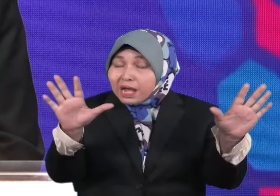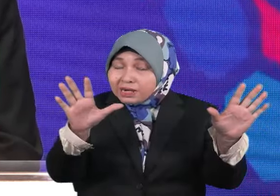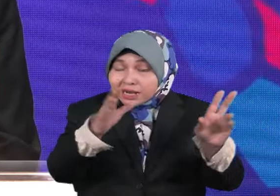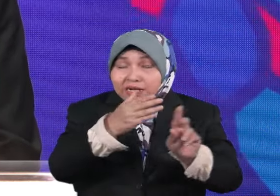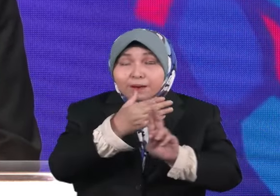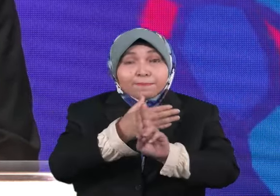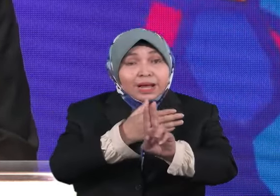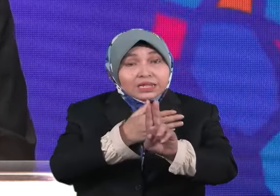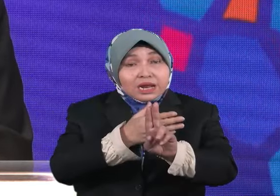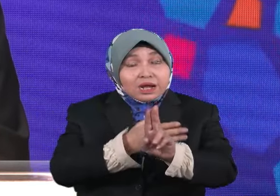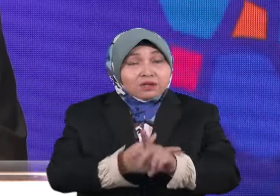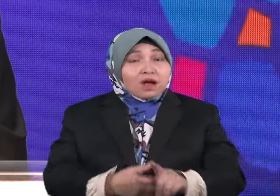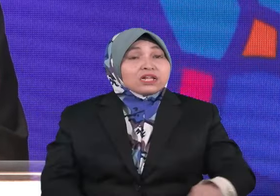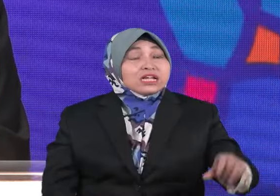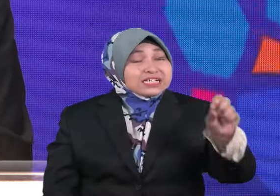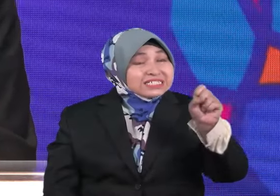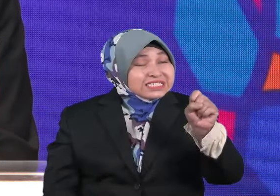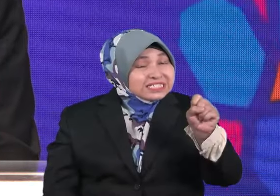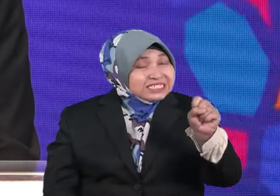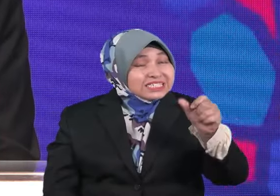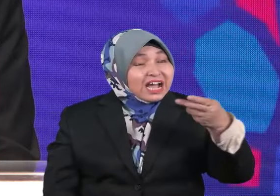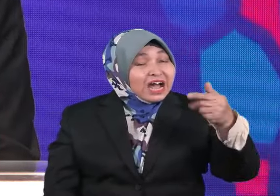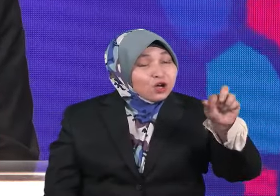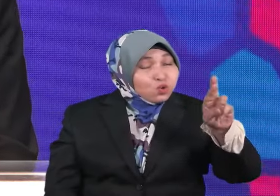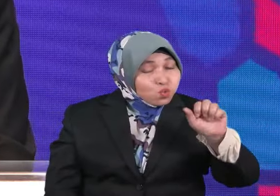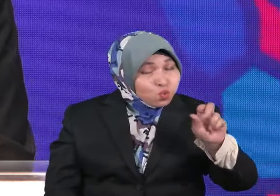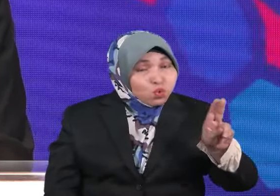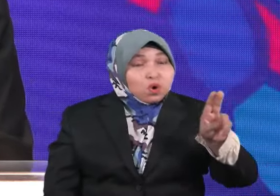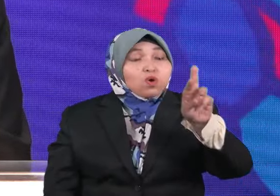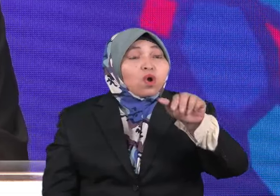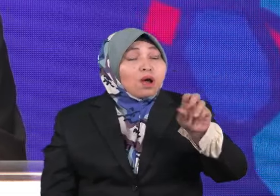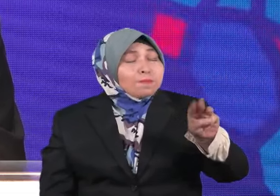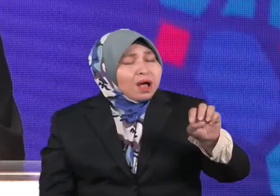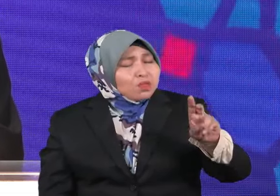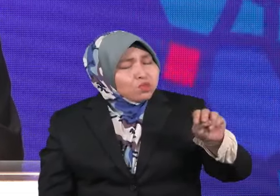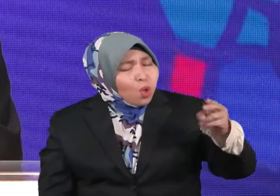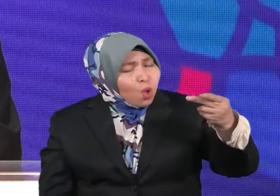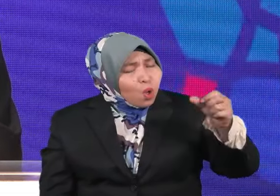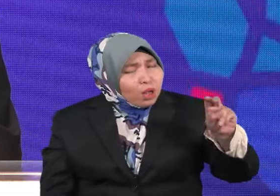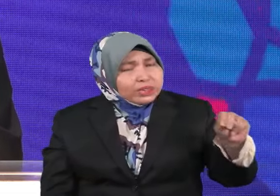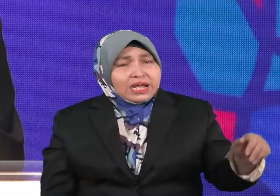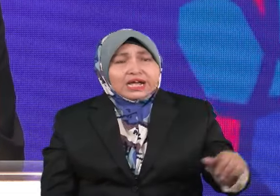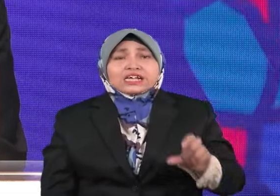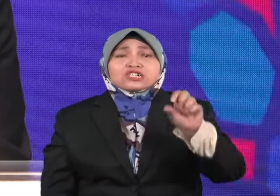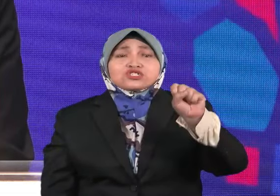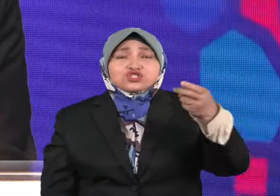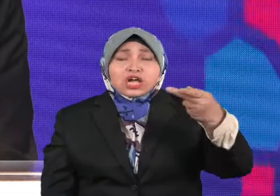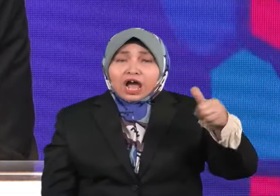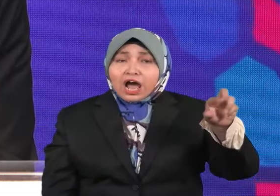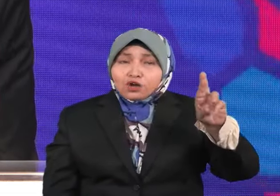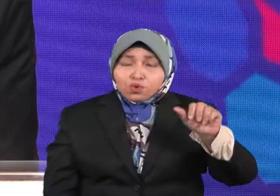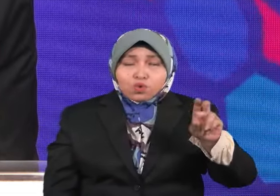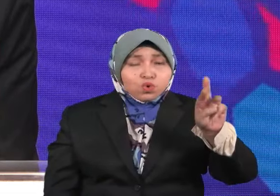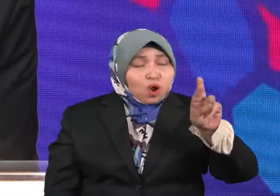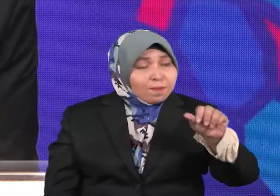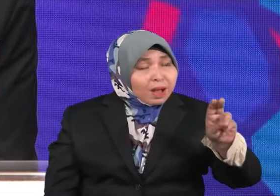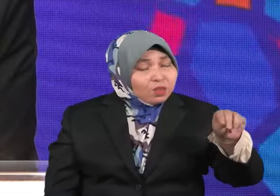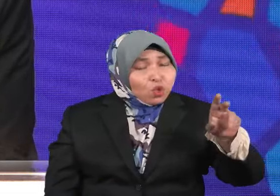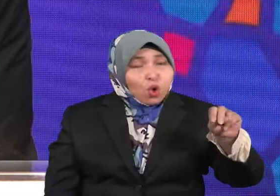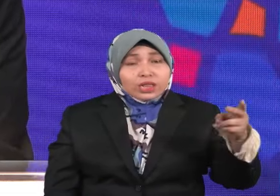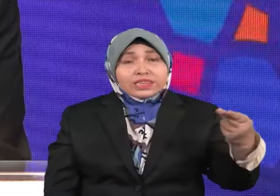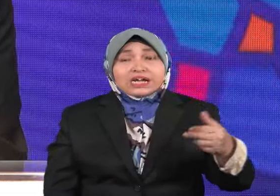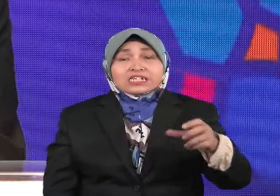Syahru Ramadan. Syahru Ramadan. Cuba sebut. Syahru